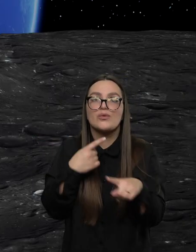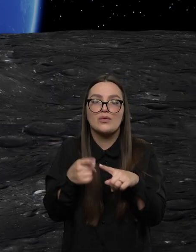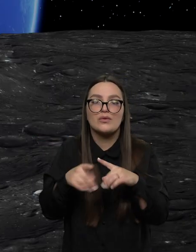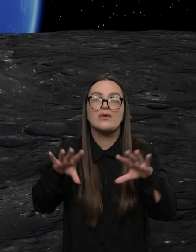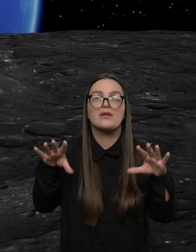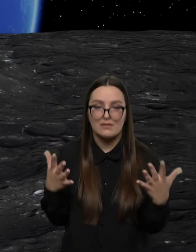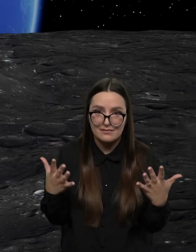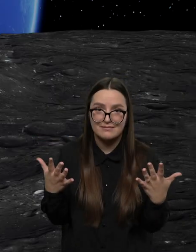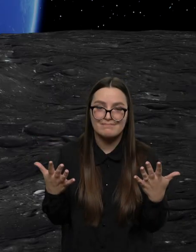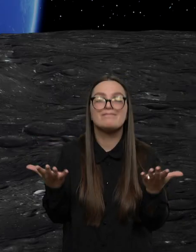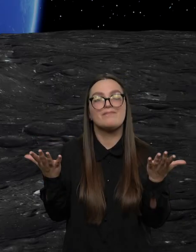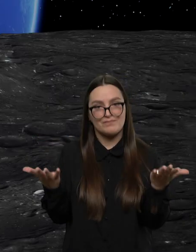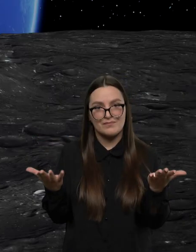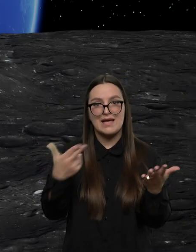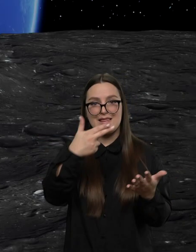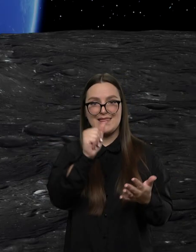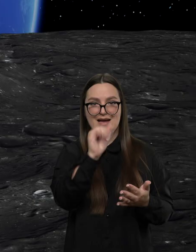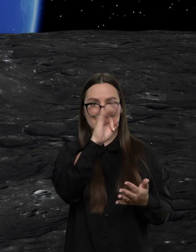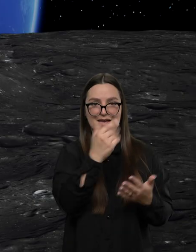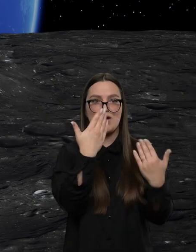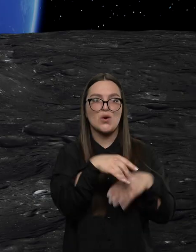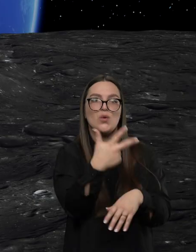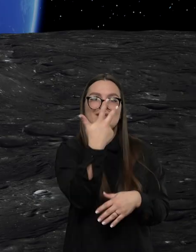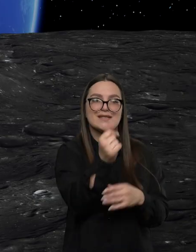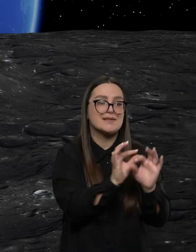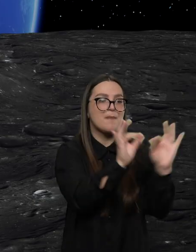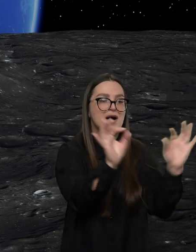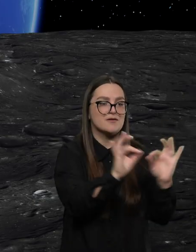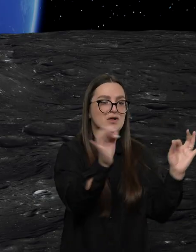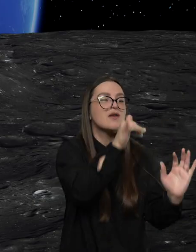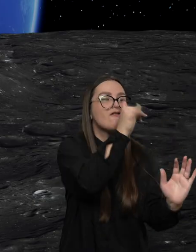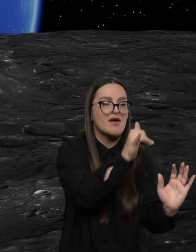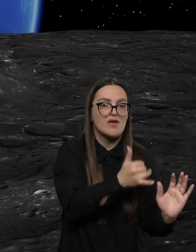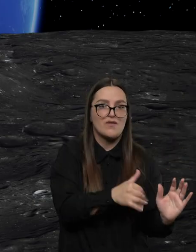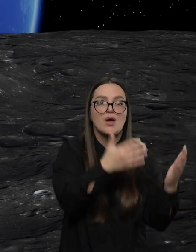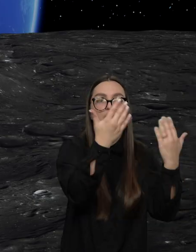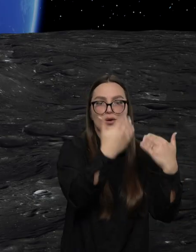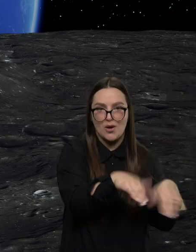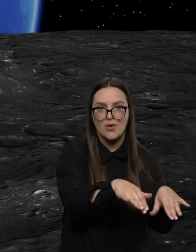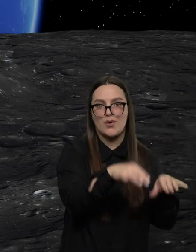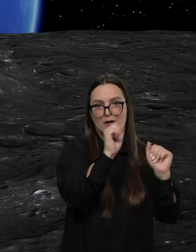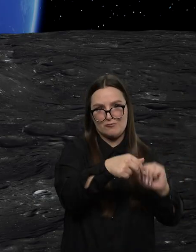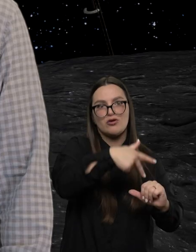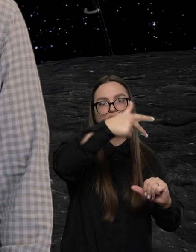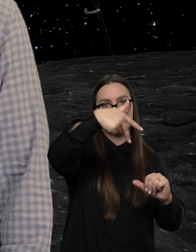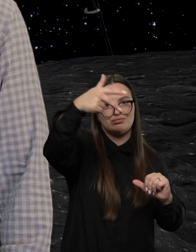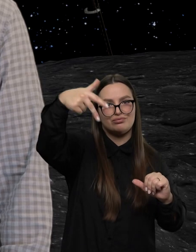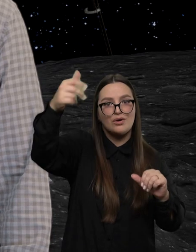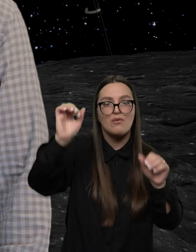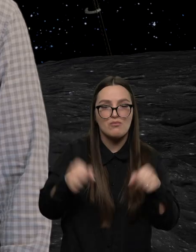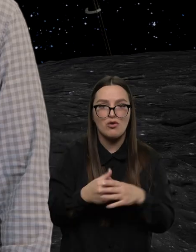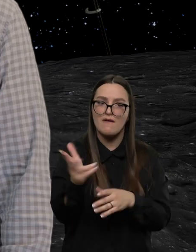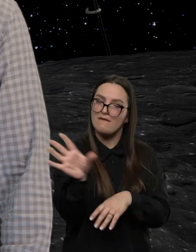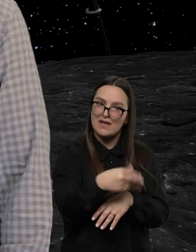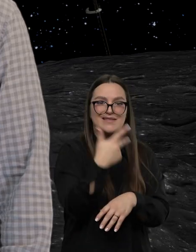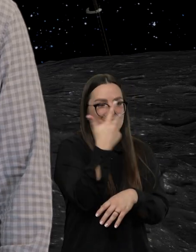kad jau NASA įvertina 3 pasiūlymus skristi tokią observatoriją. Jie